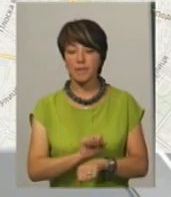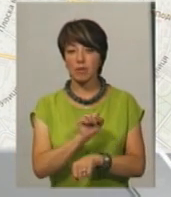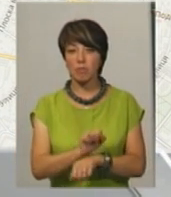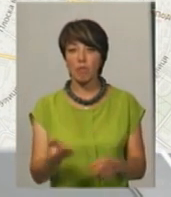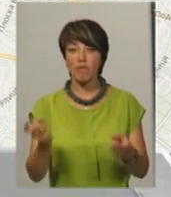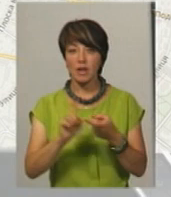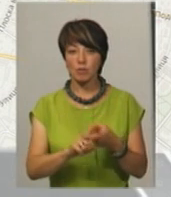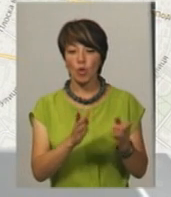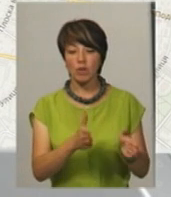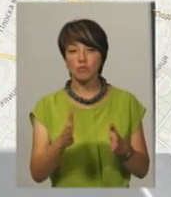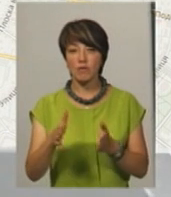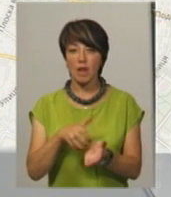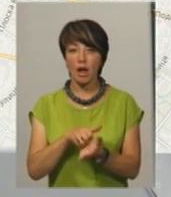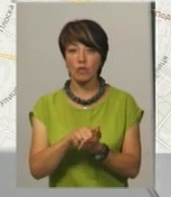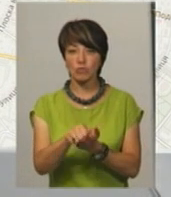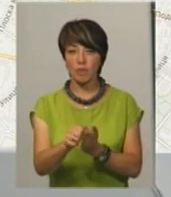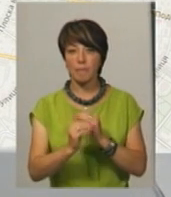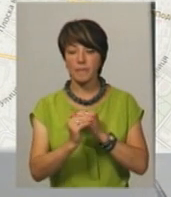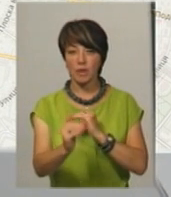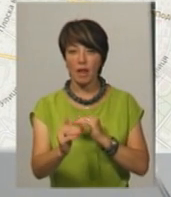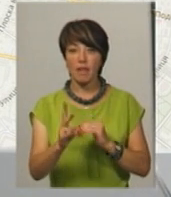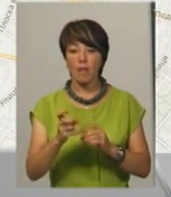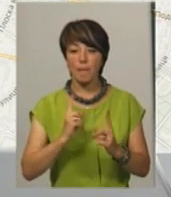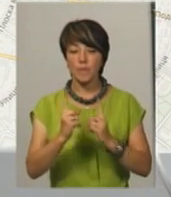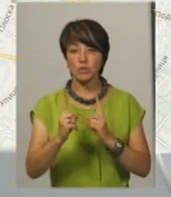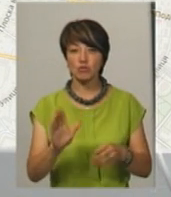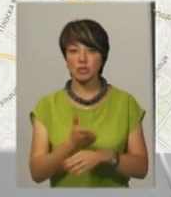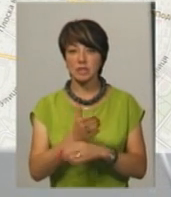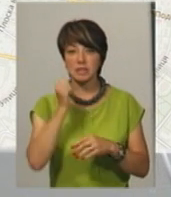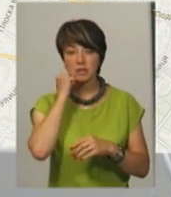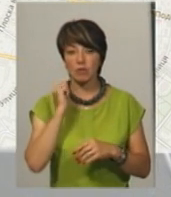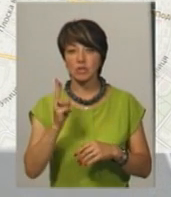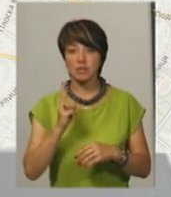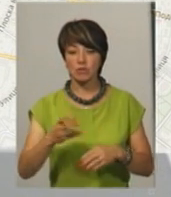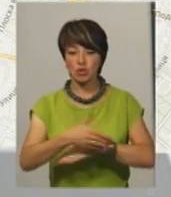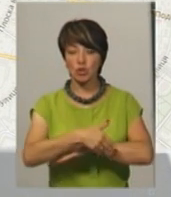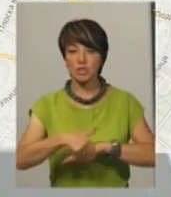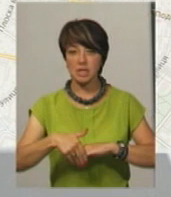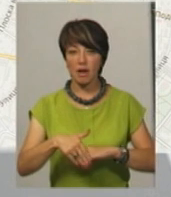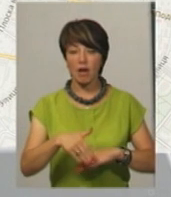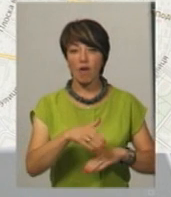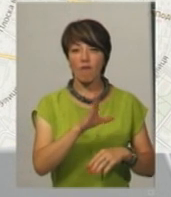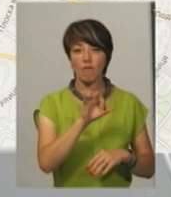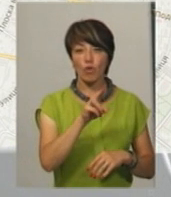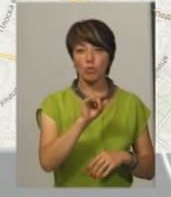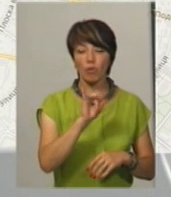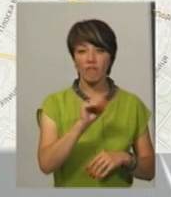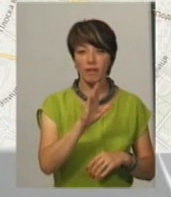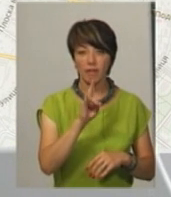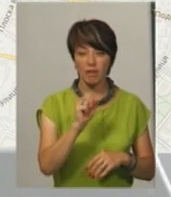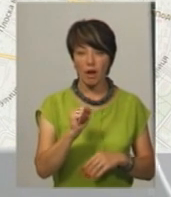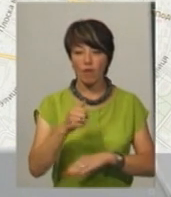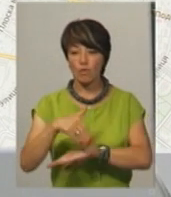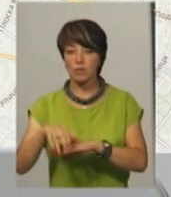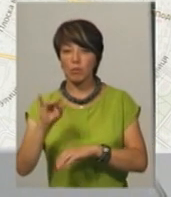із улаштуванням асфальтобетонного покриття на проїзній частині Старокостянтинівського шосе від вулиці Водопровідної до вулиці